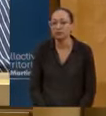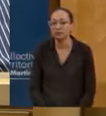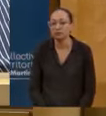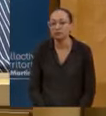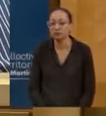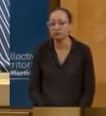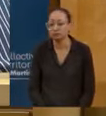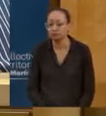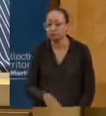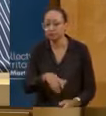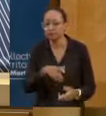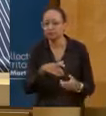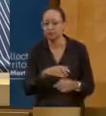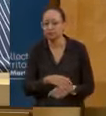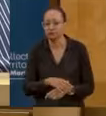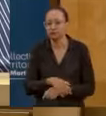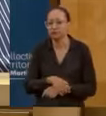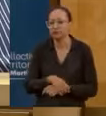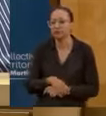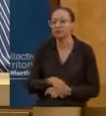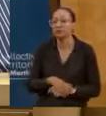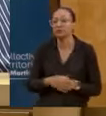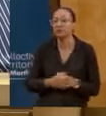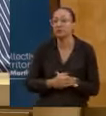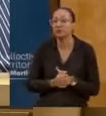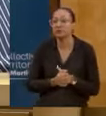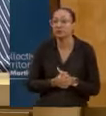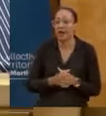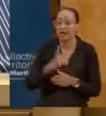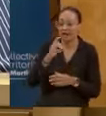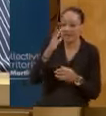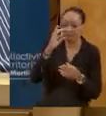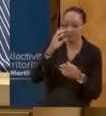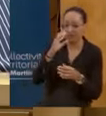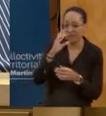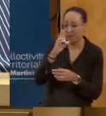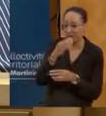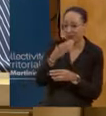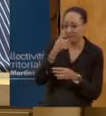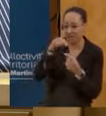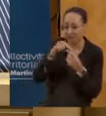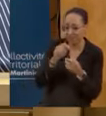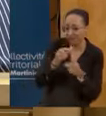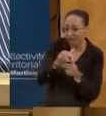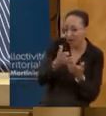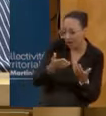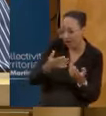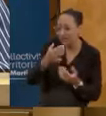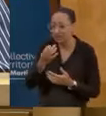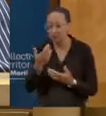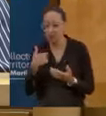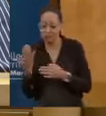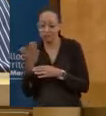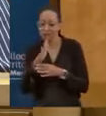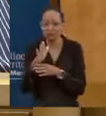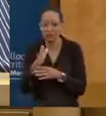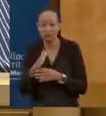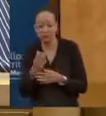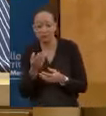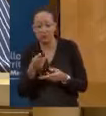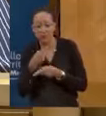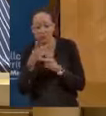ton ça m'a dit. Mais tu vas intervenir sur la DM. Ou parler tout le monde. Je suis en train de démontrer qu'il y a des annonces dans ce